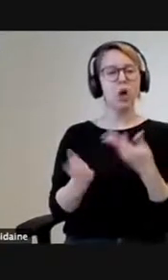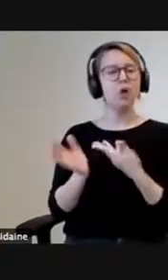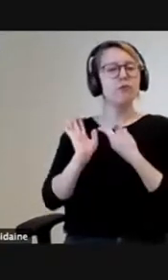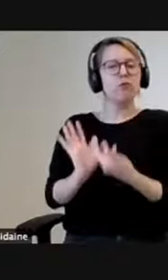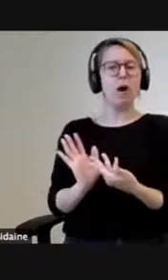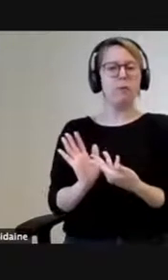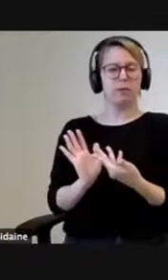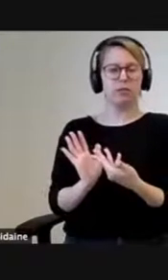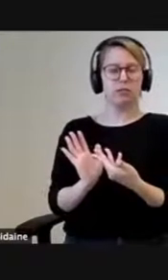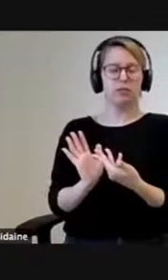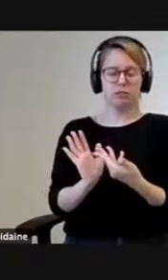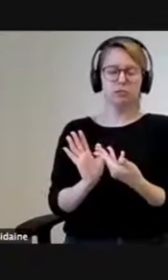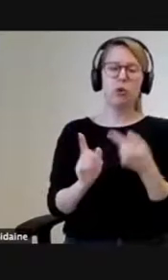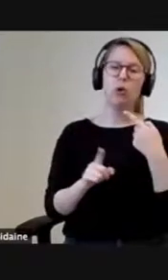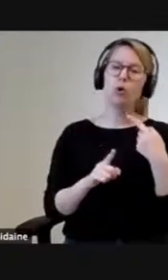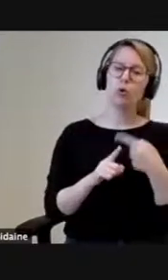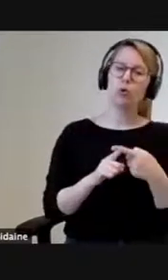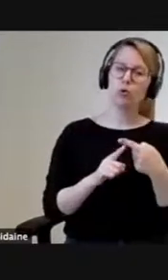et aussi avoir